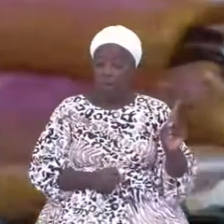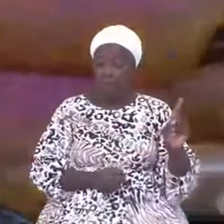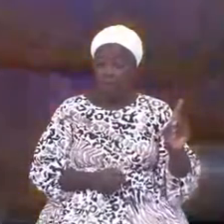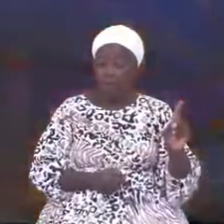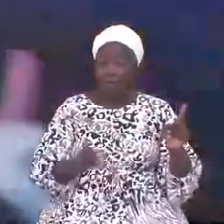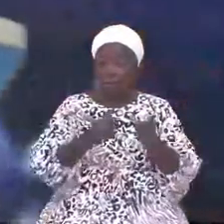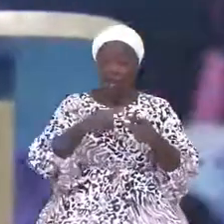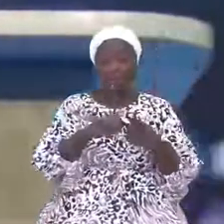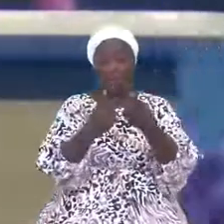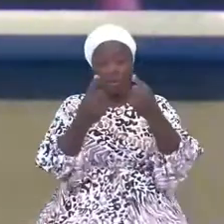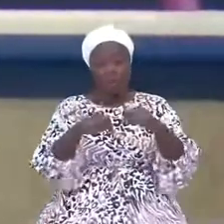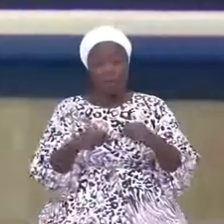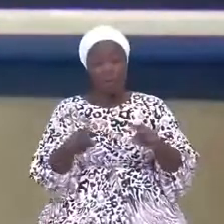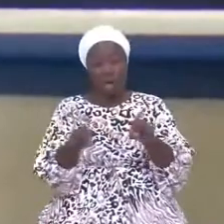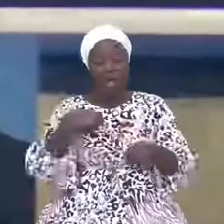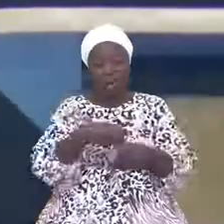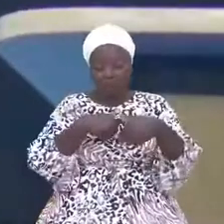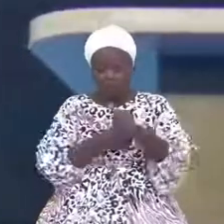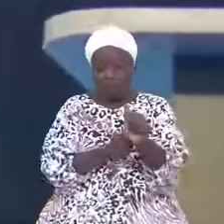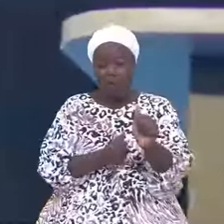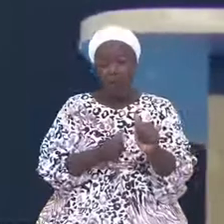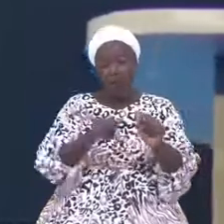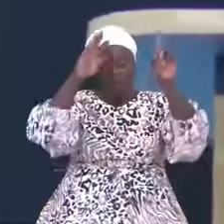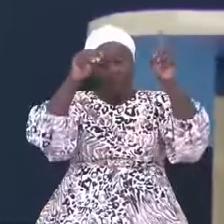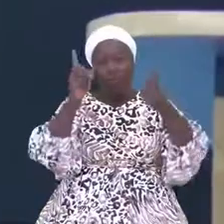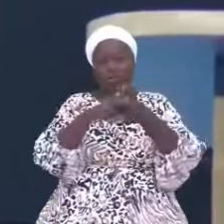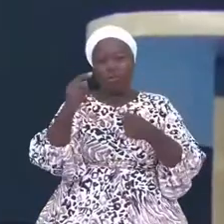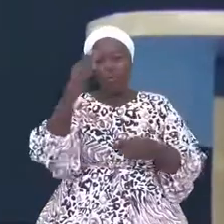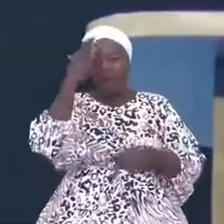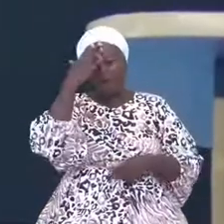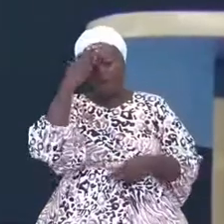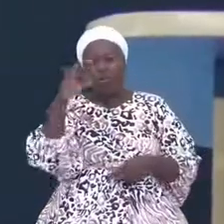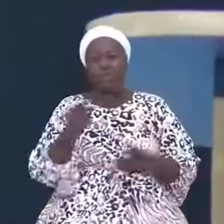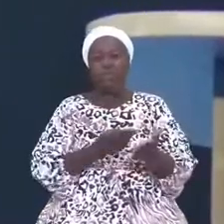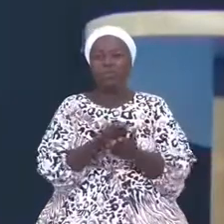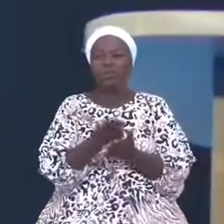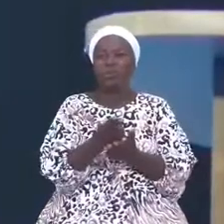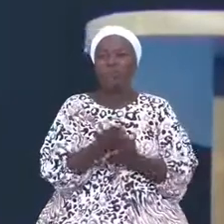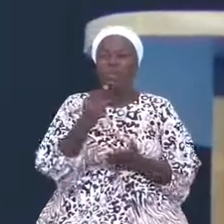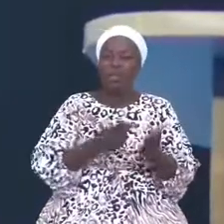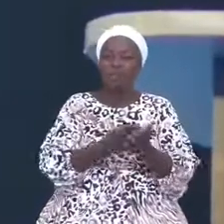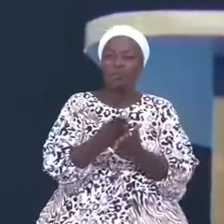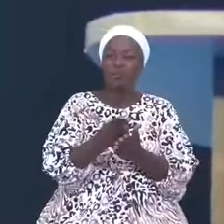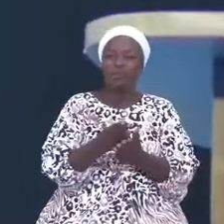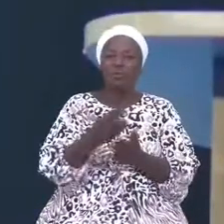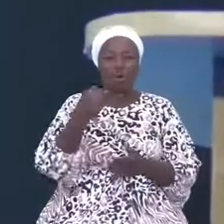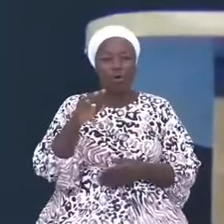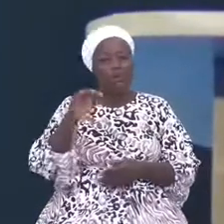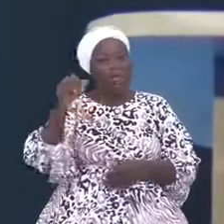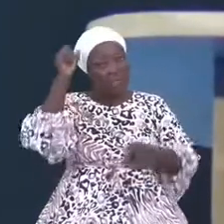vérité. Sauvés premièrement, alors que tu parviennes, comme nous le suivons, à la connaissance